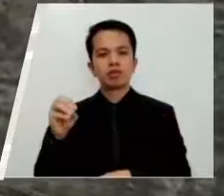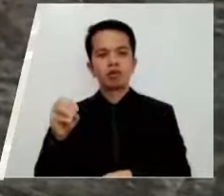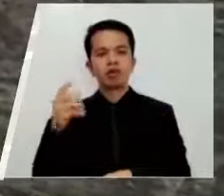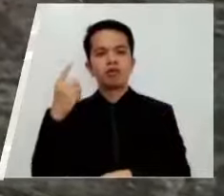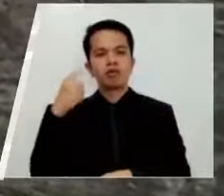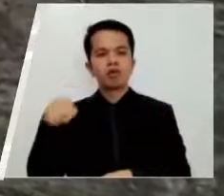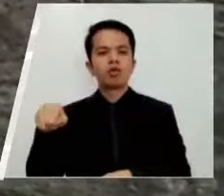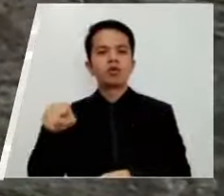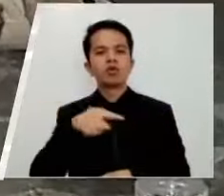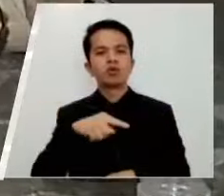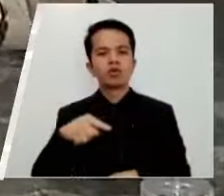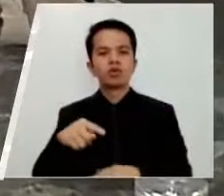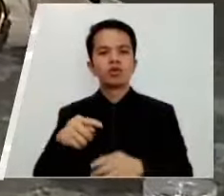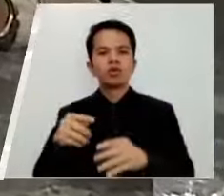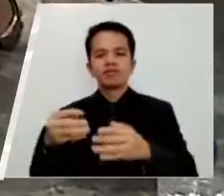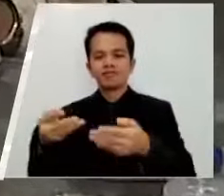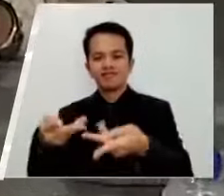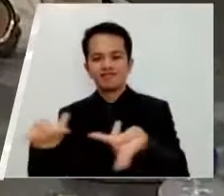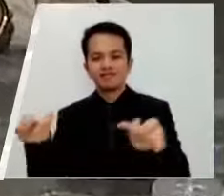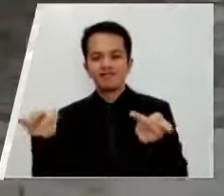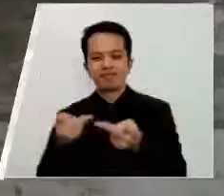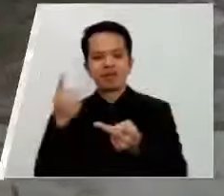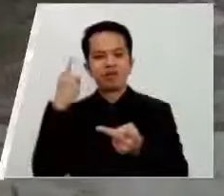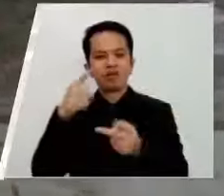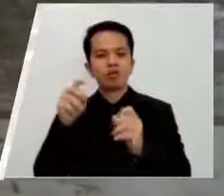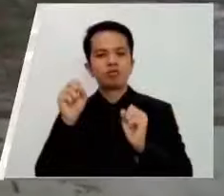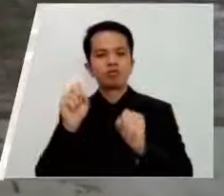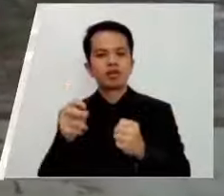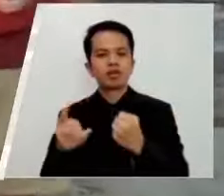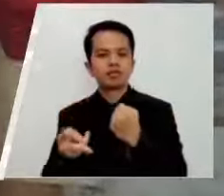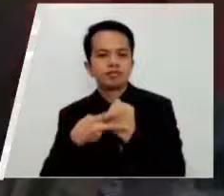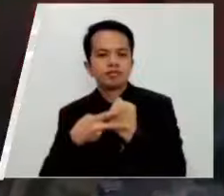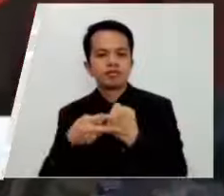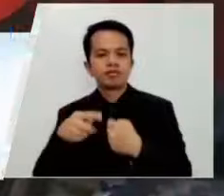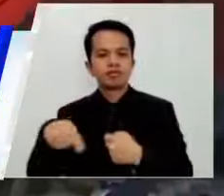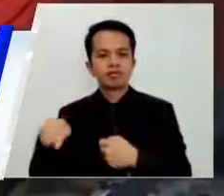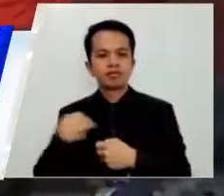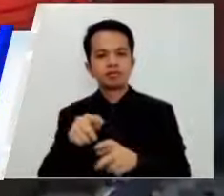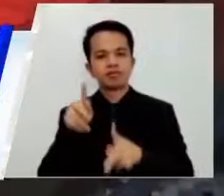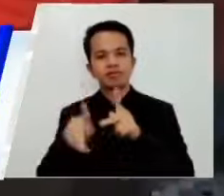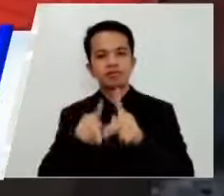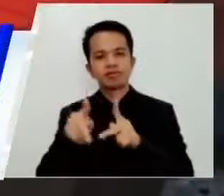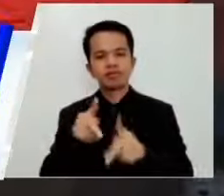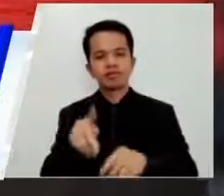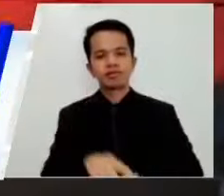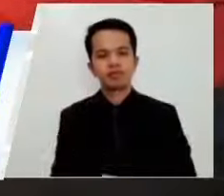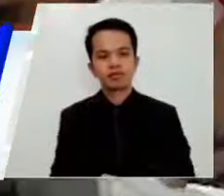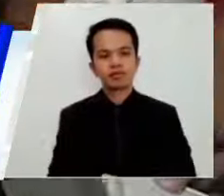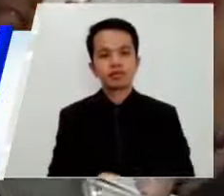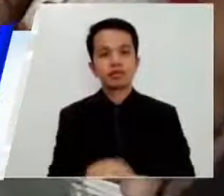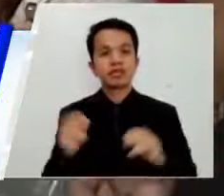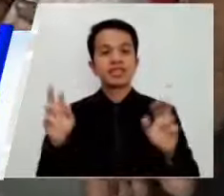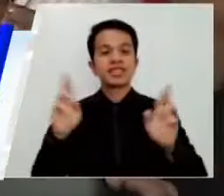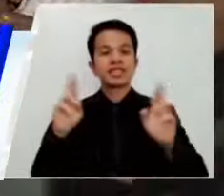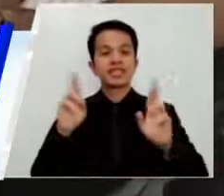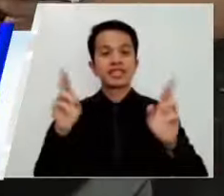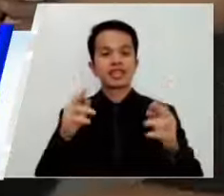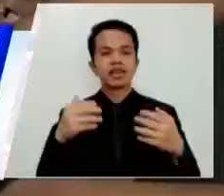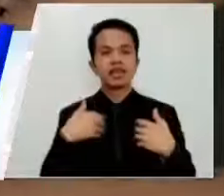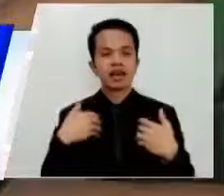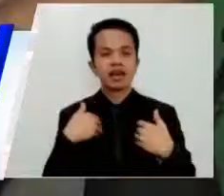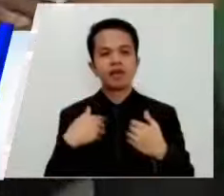Covered Court para pansamantalang tuluyan ng mga nasunugan sa Isla Puting Bato. Naghanda na rin sila ng mga modular tents